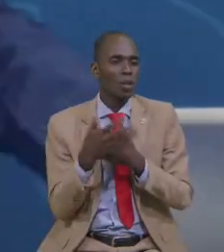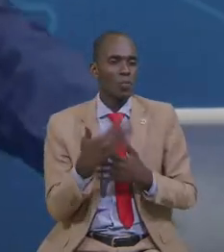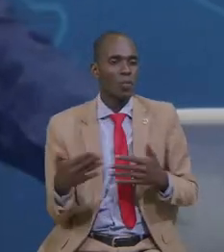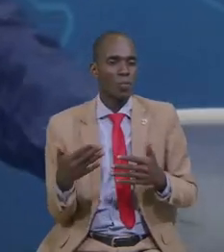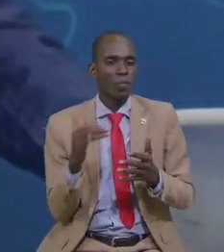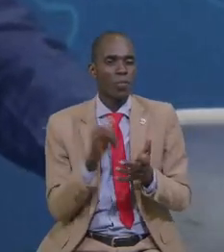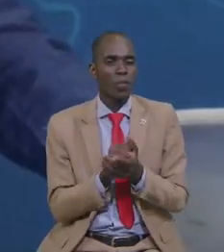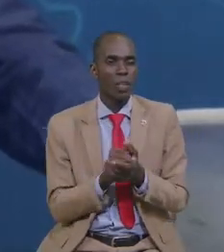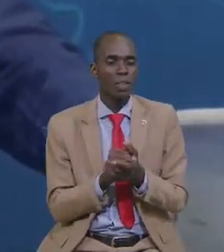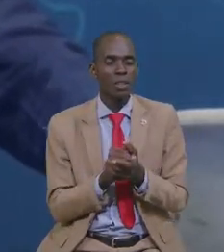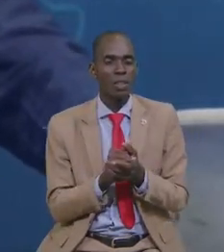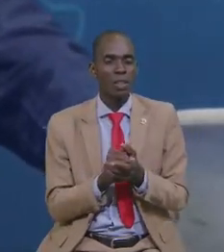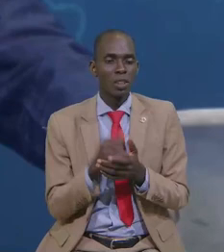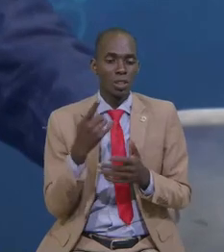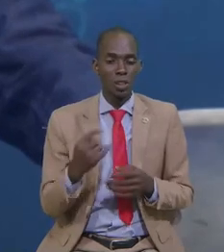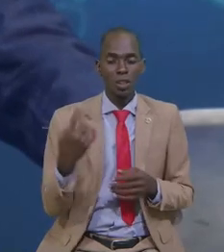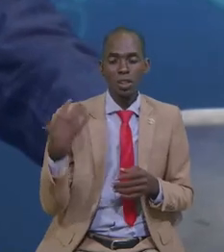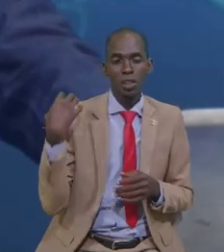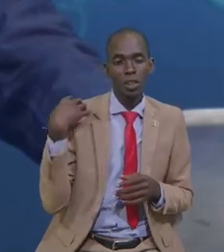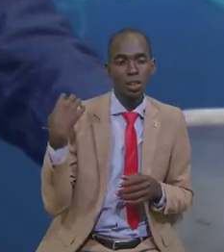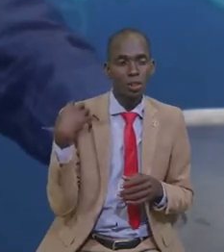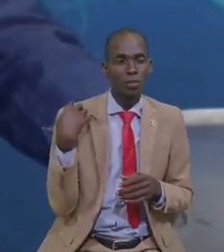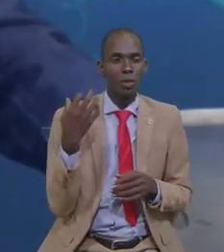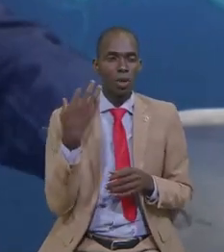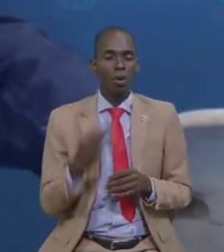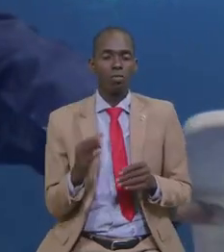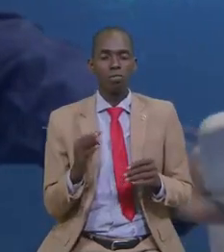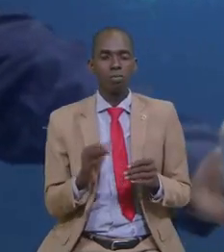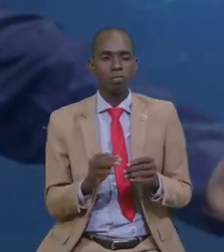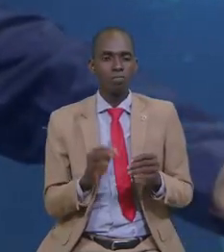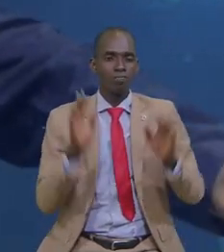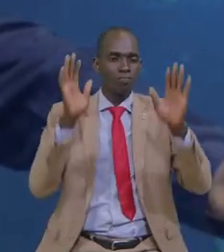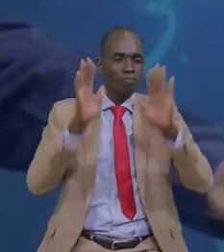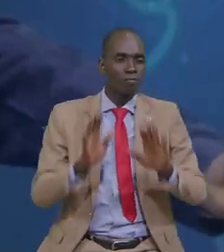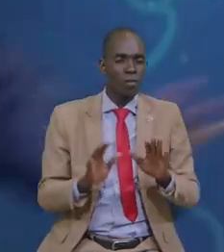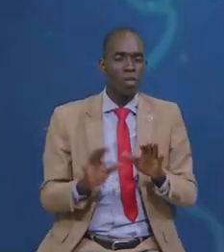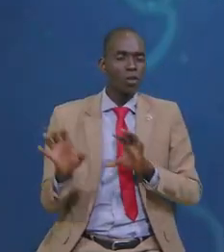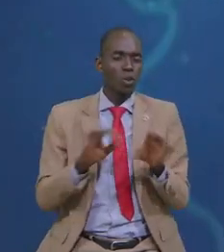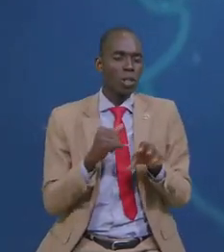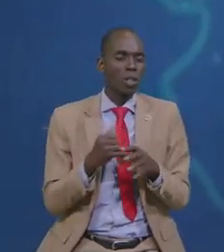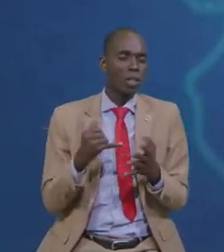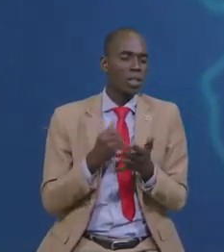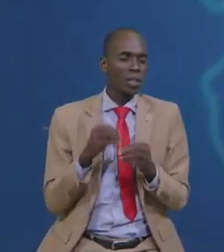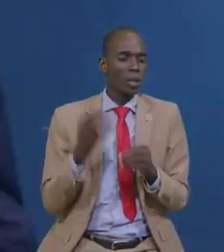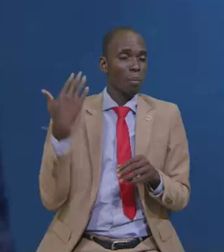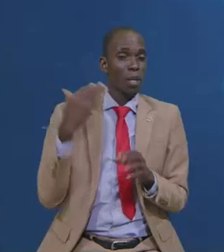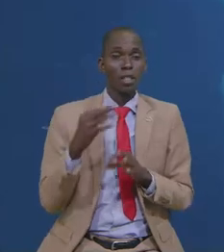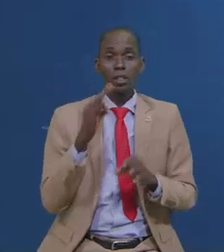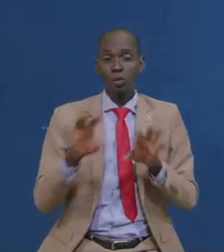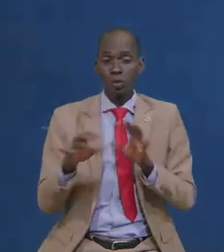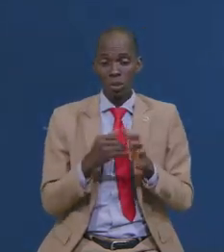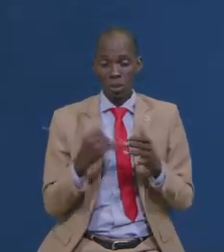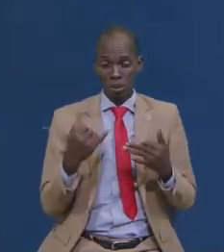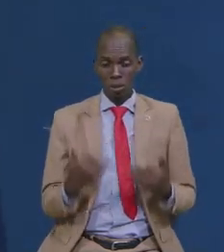terribles que le chef terroriste a faites dans le passé, s'il